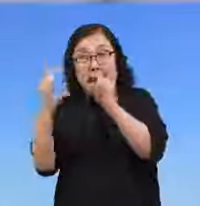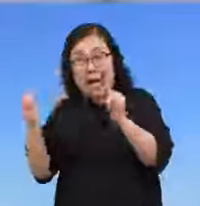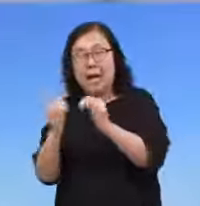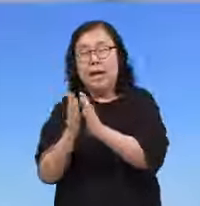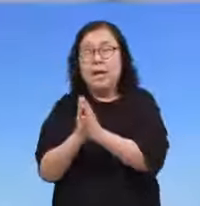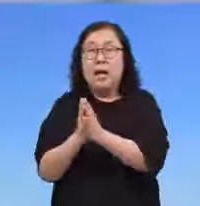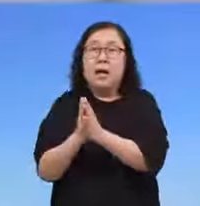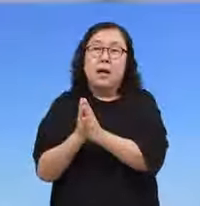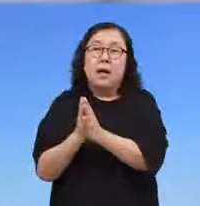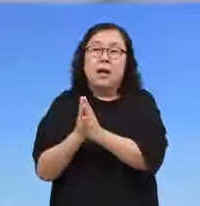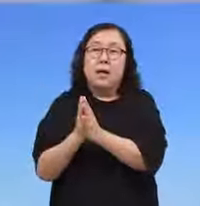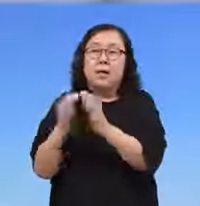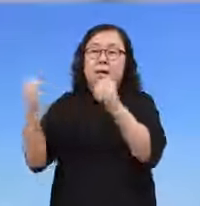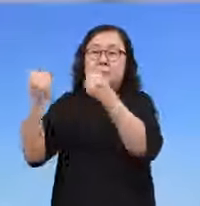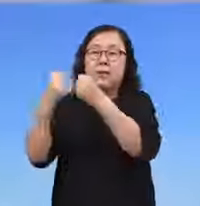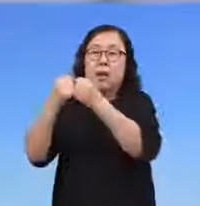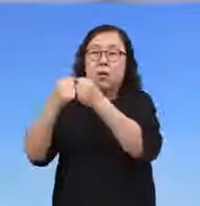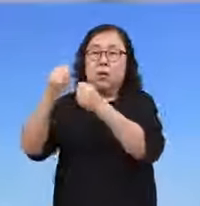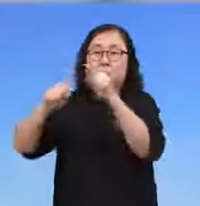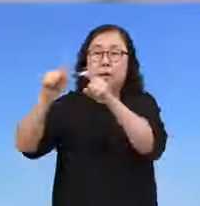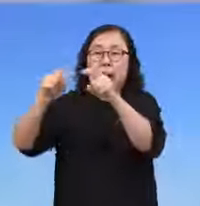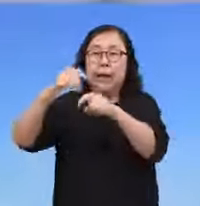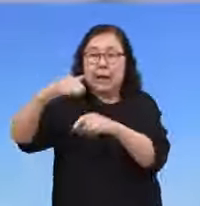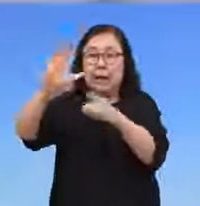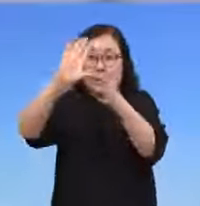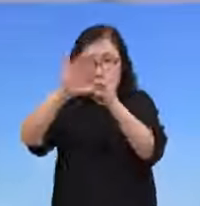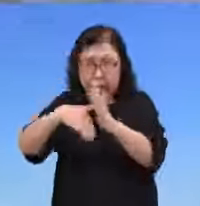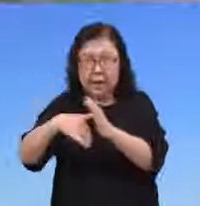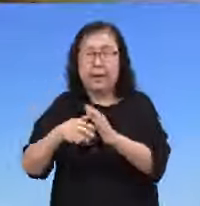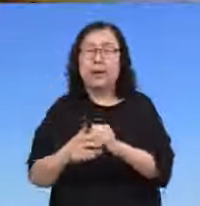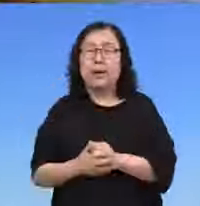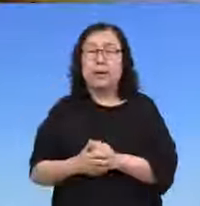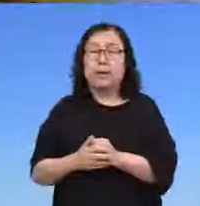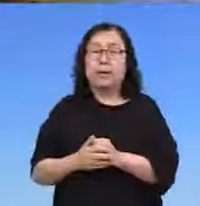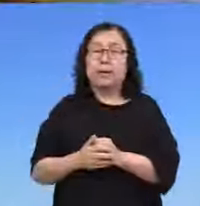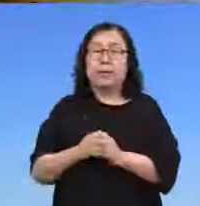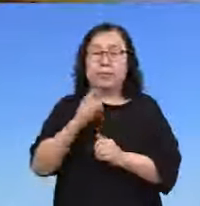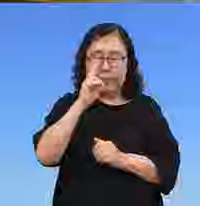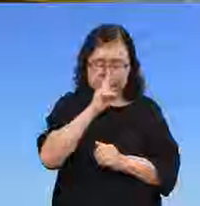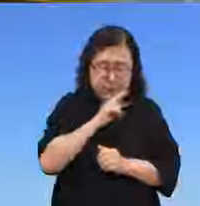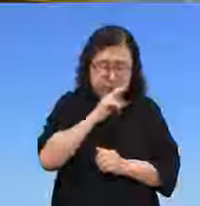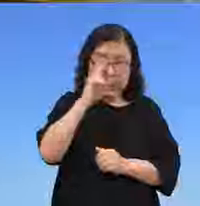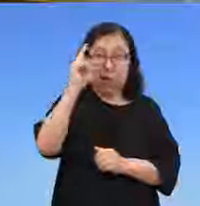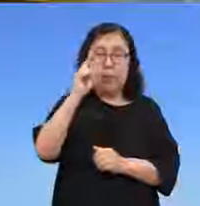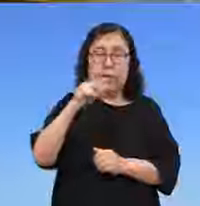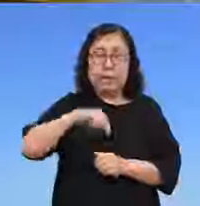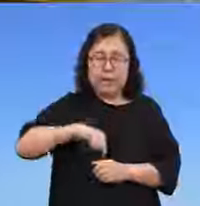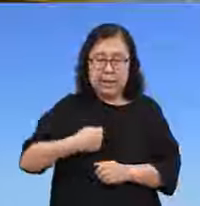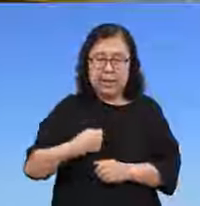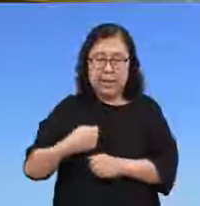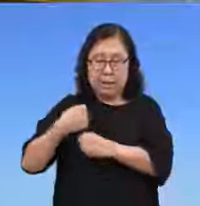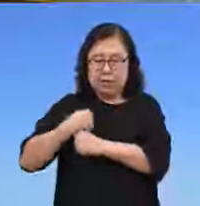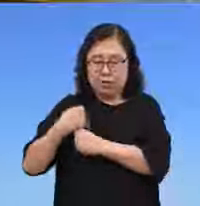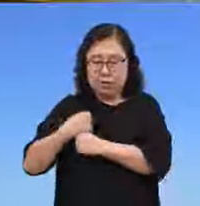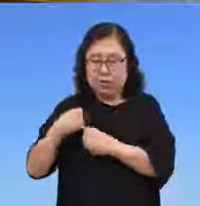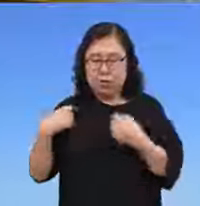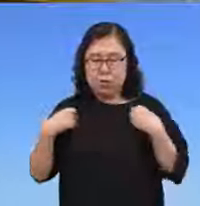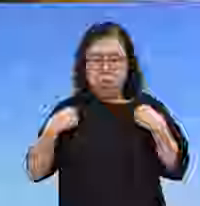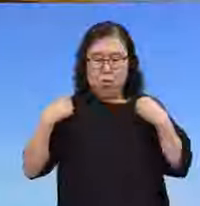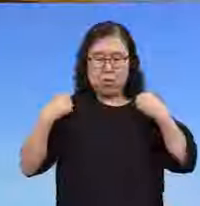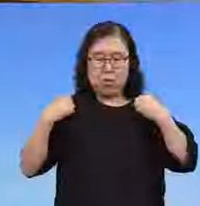상대하려고 나아가려고 하는 그 상황인데요, 사무엘상 17장 38절입니다. 이에 사울이 자기 군복을 다윗에게